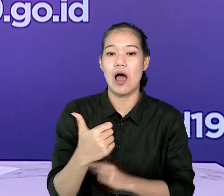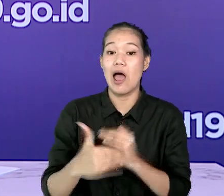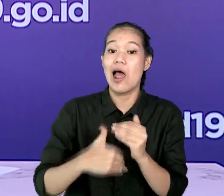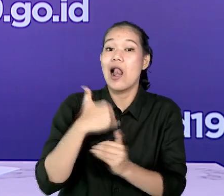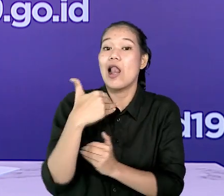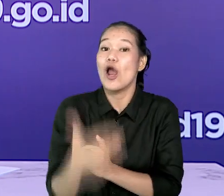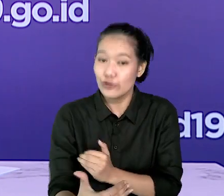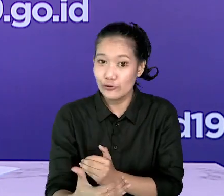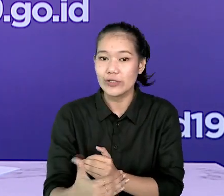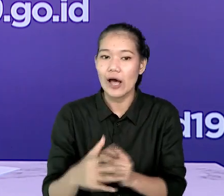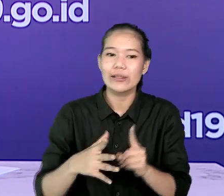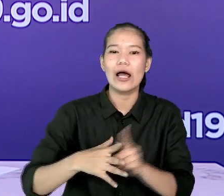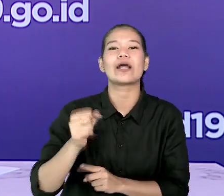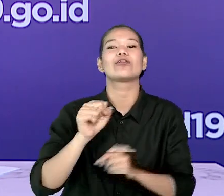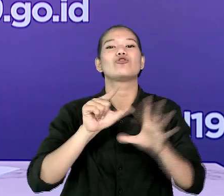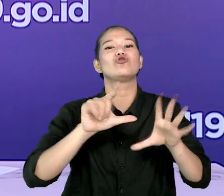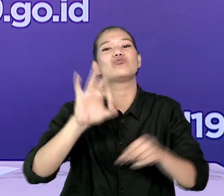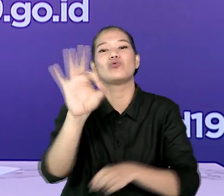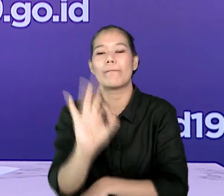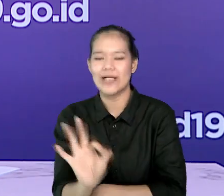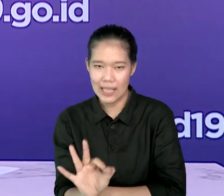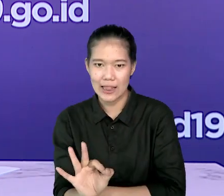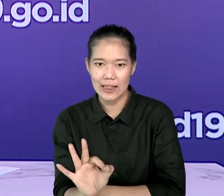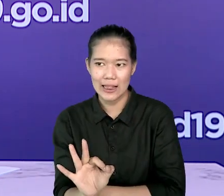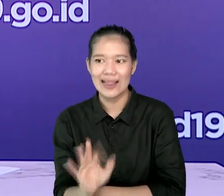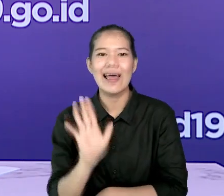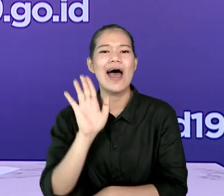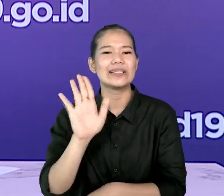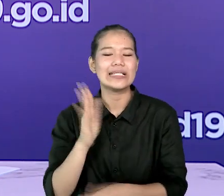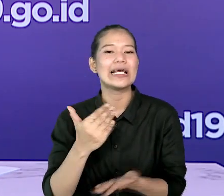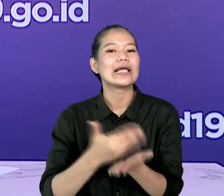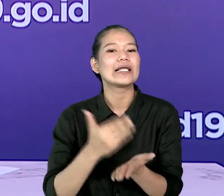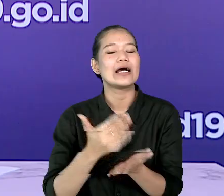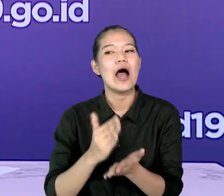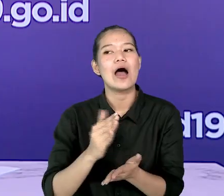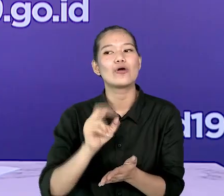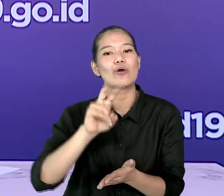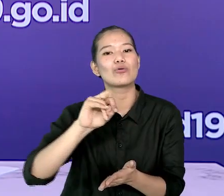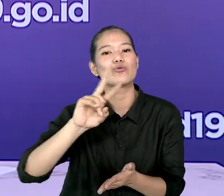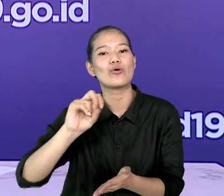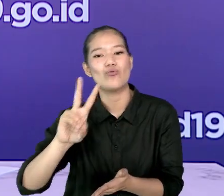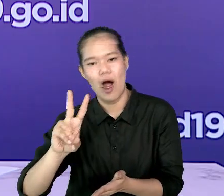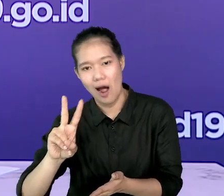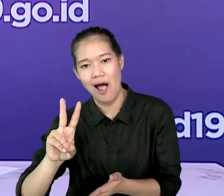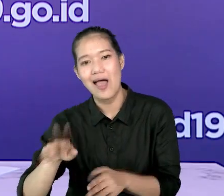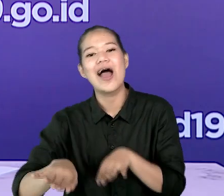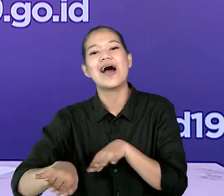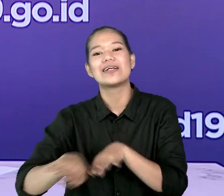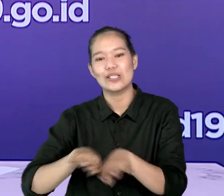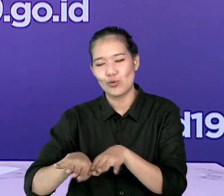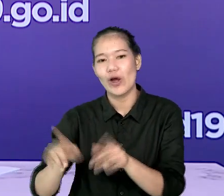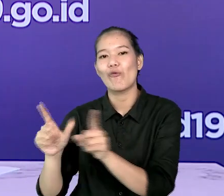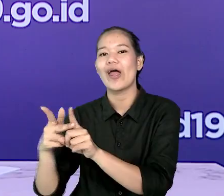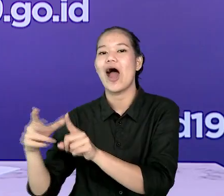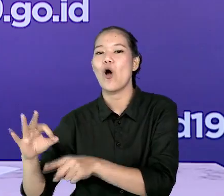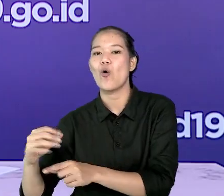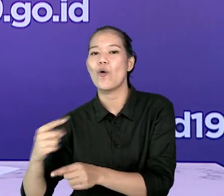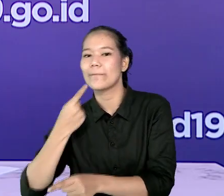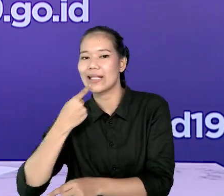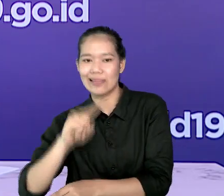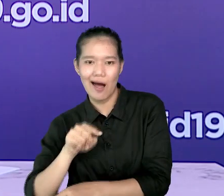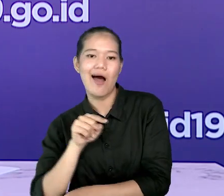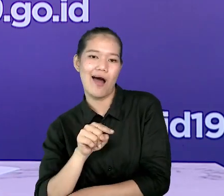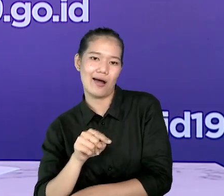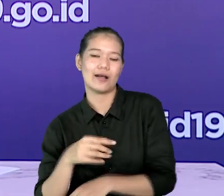bertambah menjadi 70% populasi di pertengahan tahun 2022 sesuai arahan WHO.